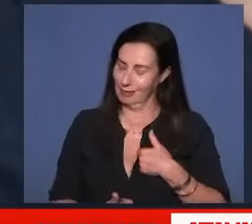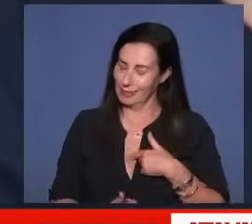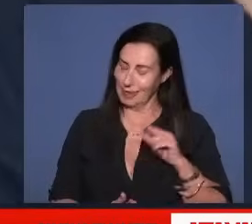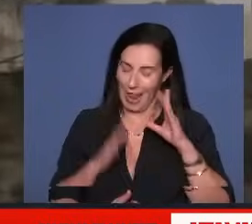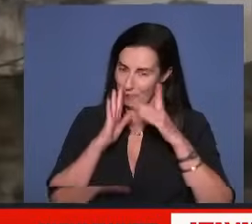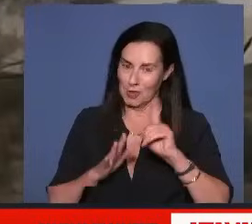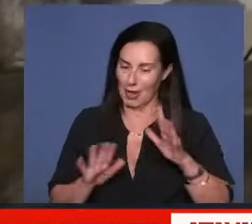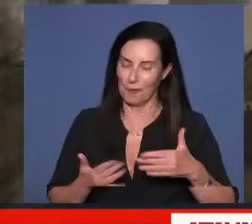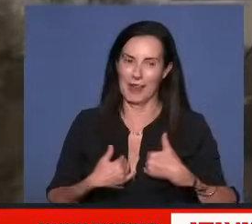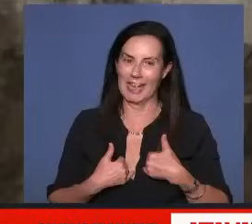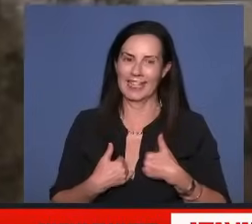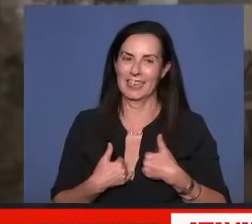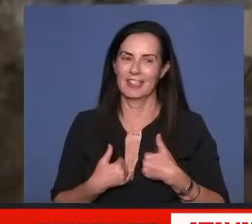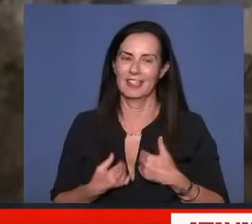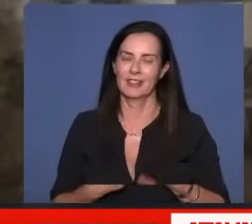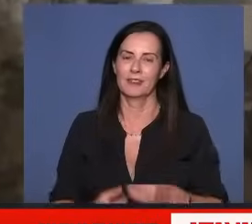מפחדת מזה.